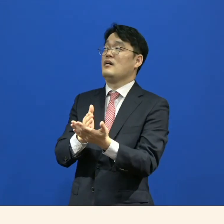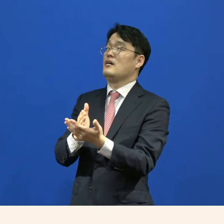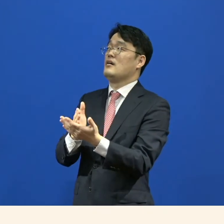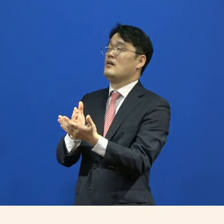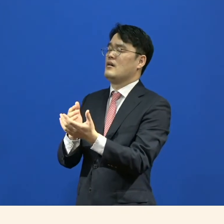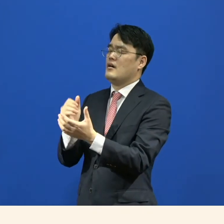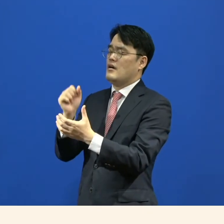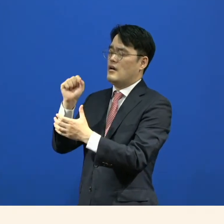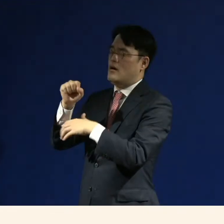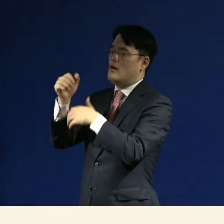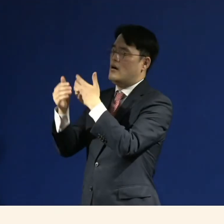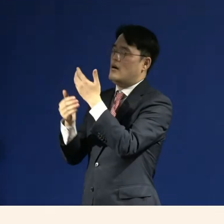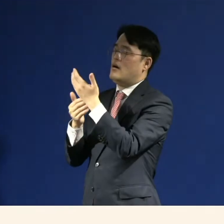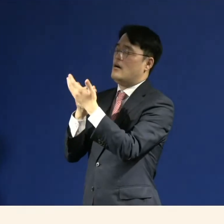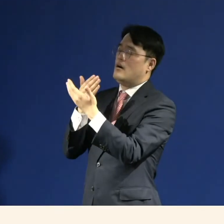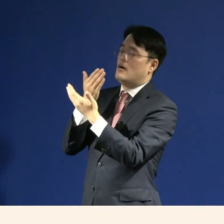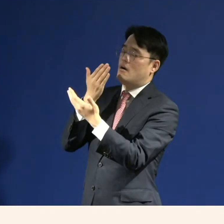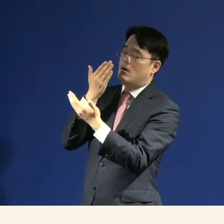말게